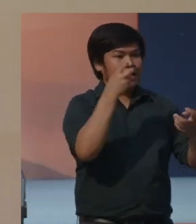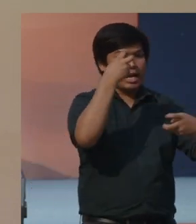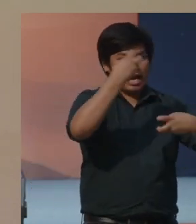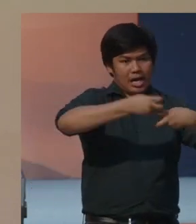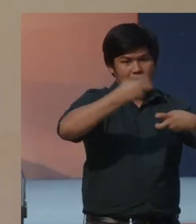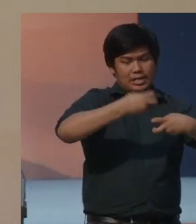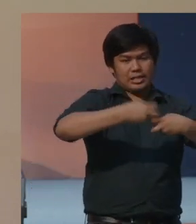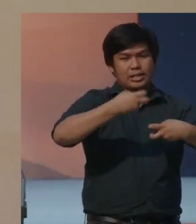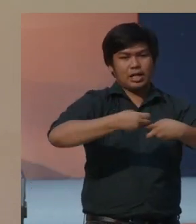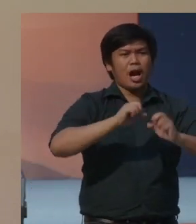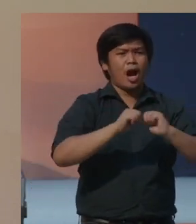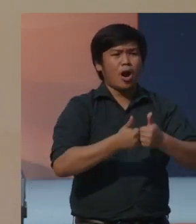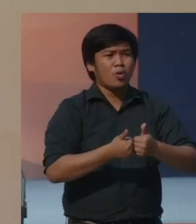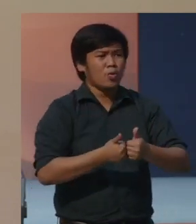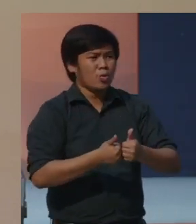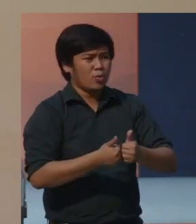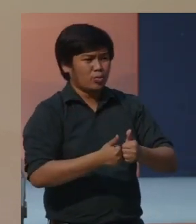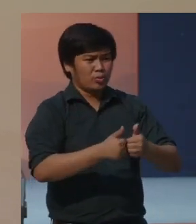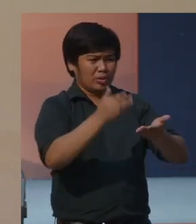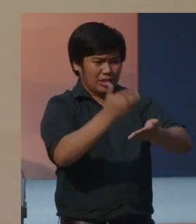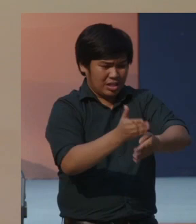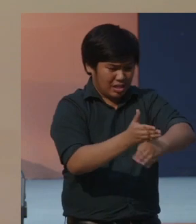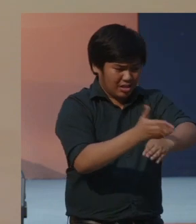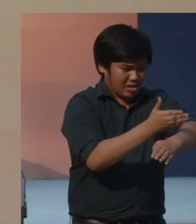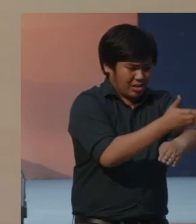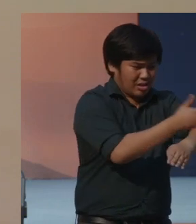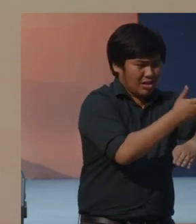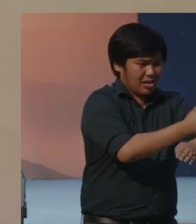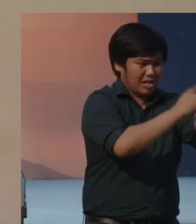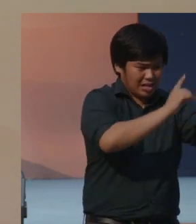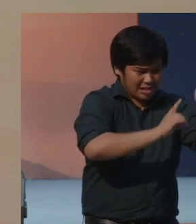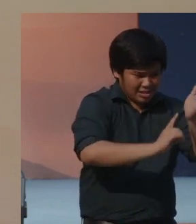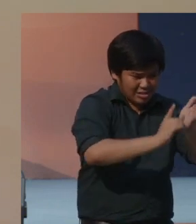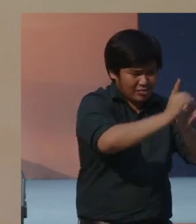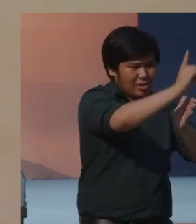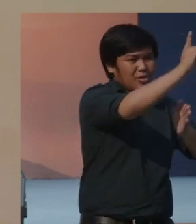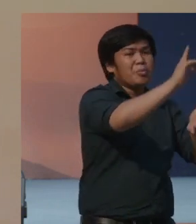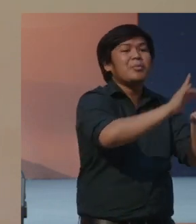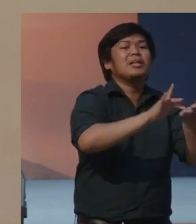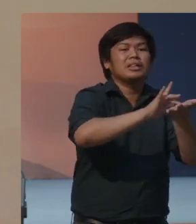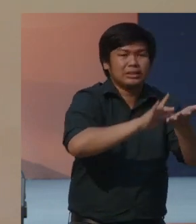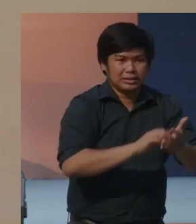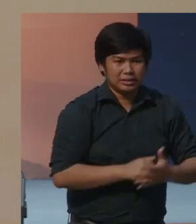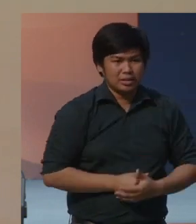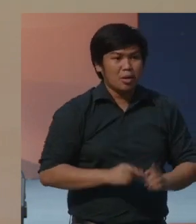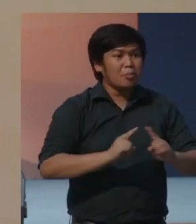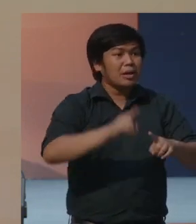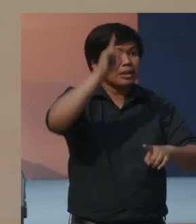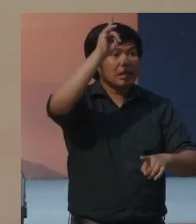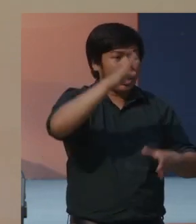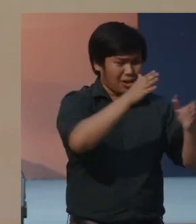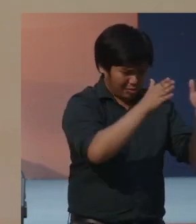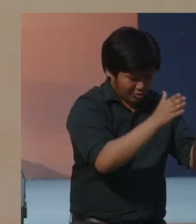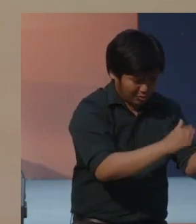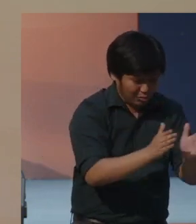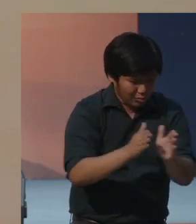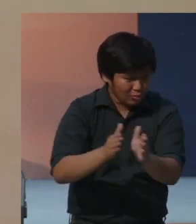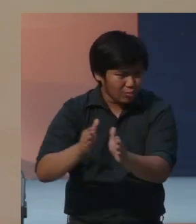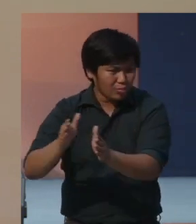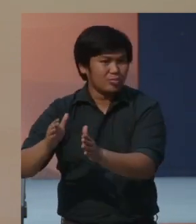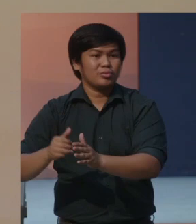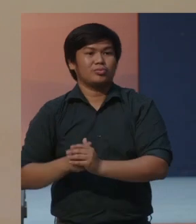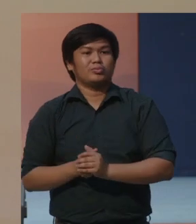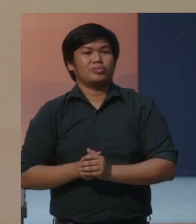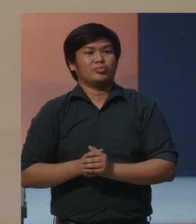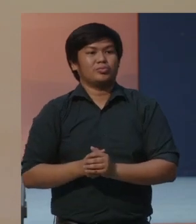kapatid. At para sa kanyang mga anak, gagawin niya ang mirakulong yun sa tuwing tayo